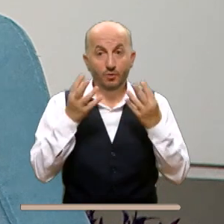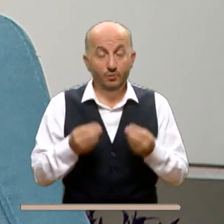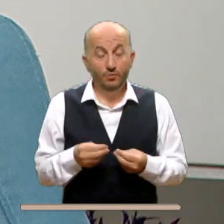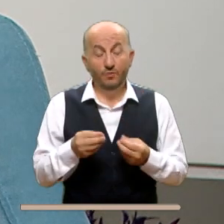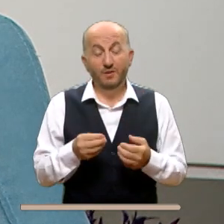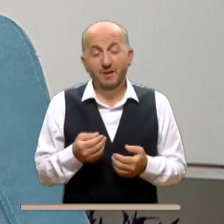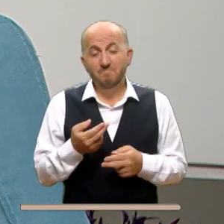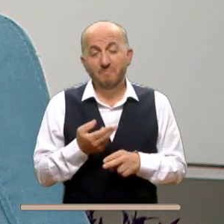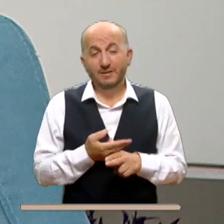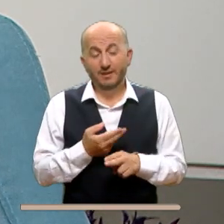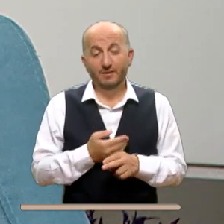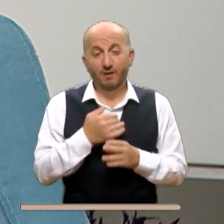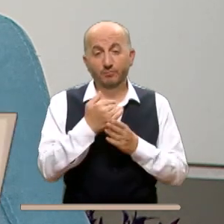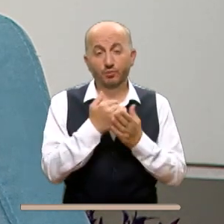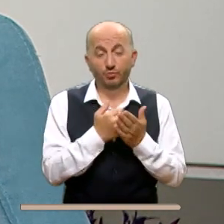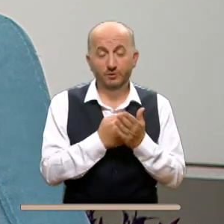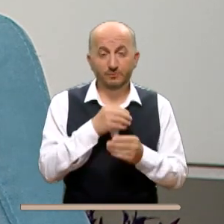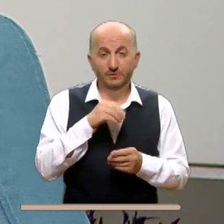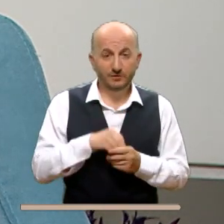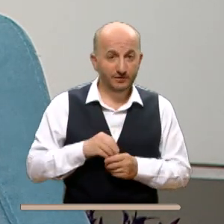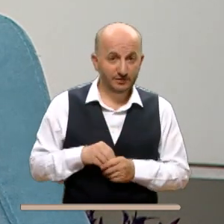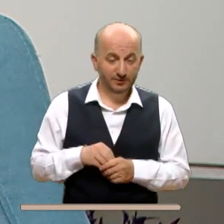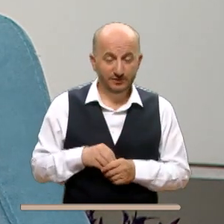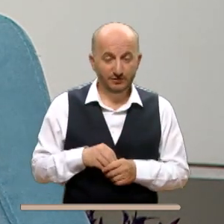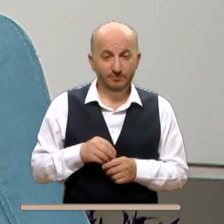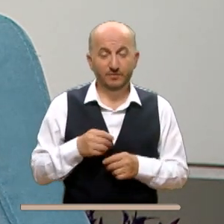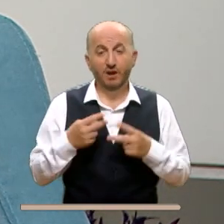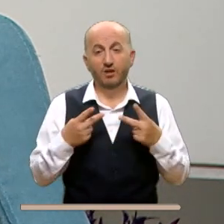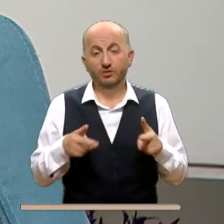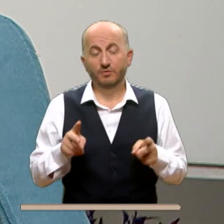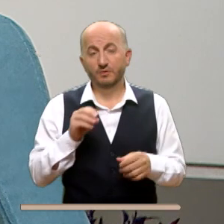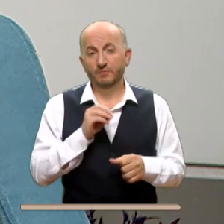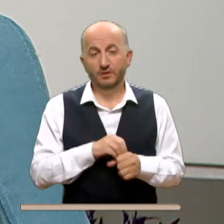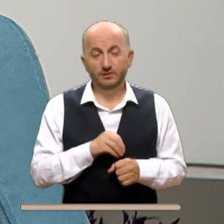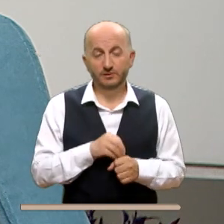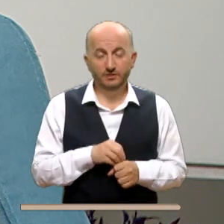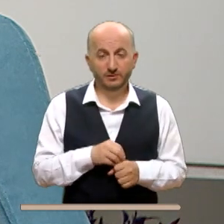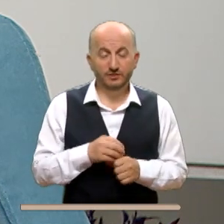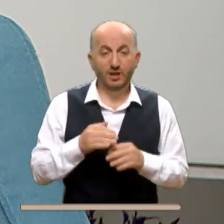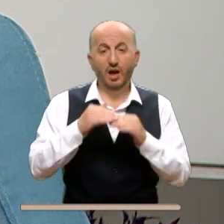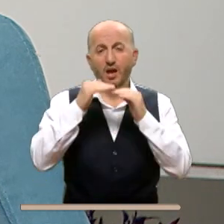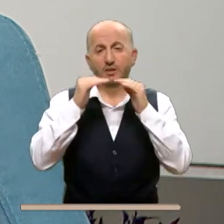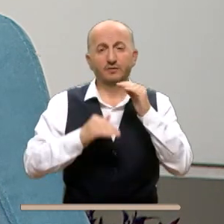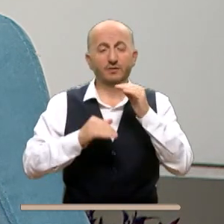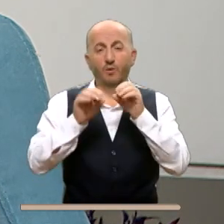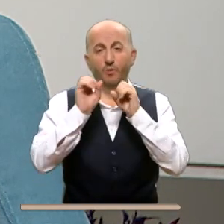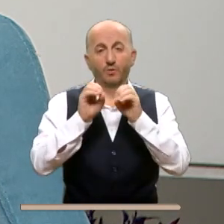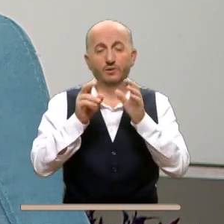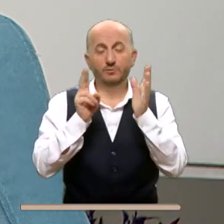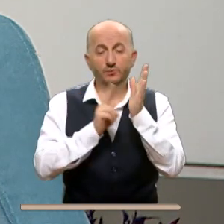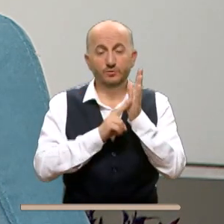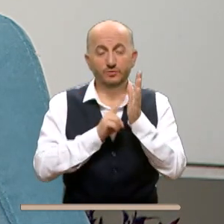mesela programlarımızda bir programı açabilmek için asgari öğretim üyesi yeterli olabiliyor. Biz her sene